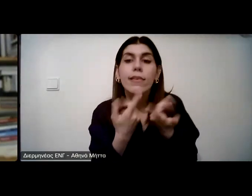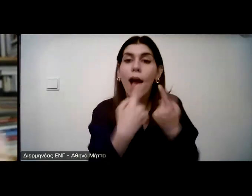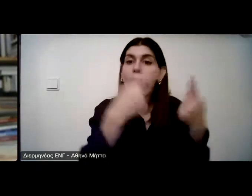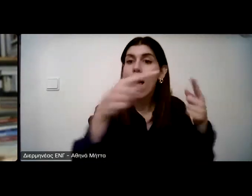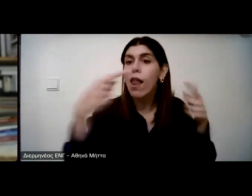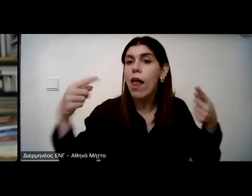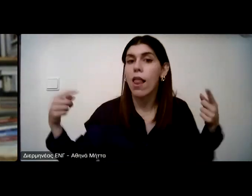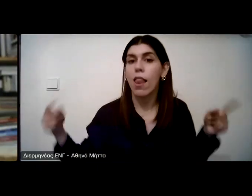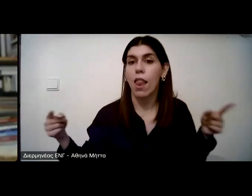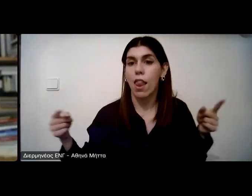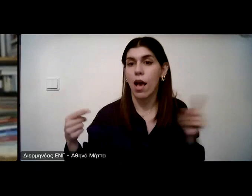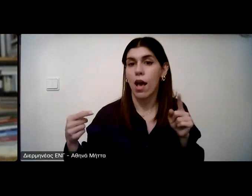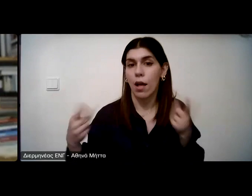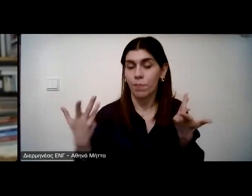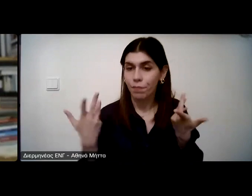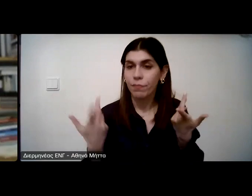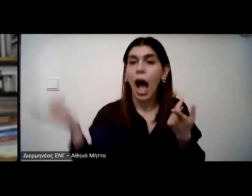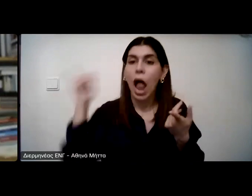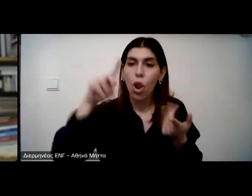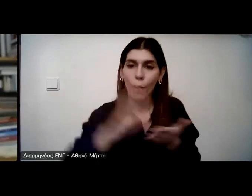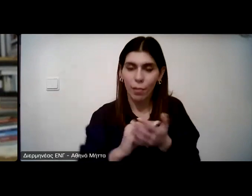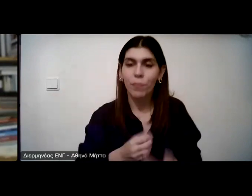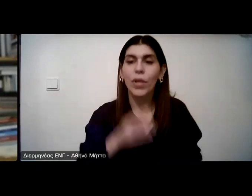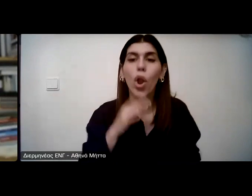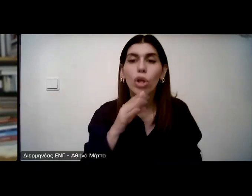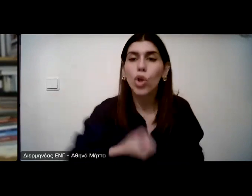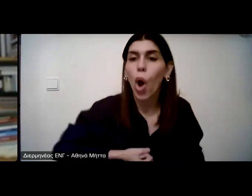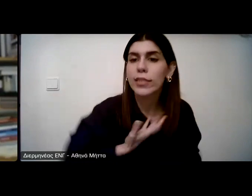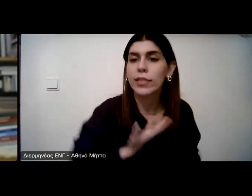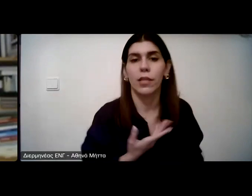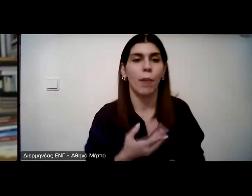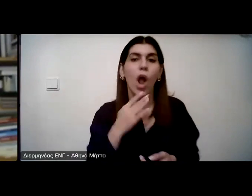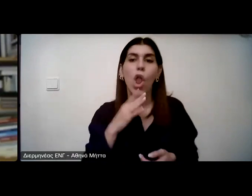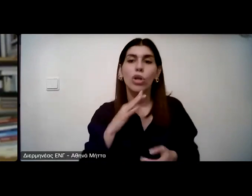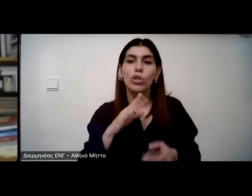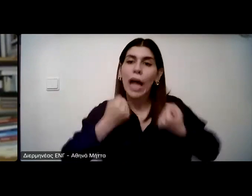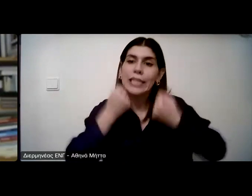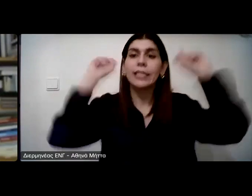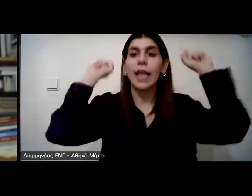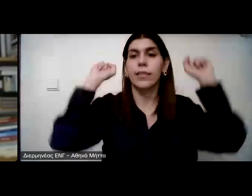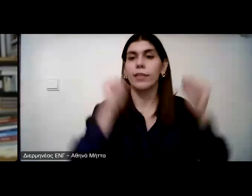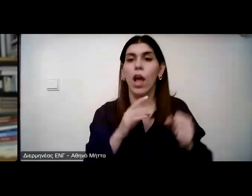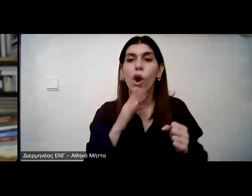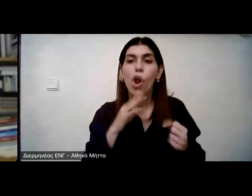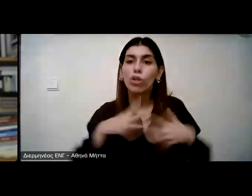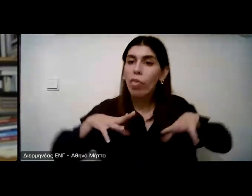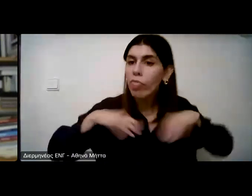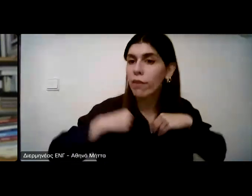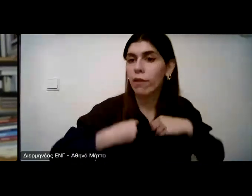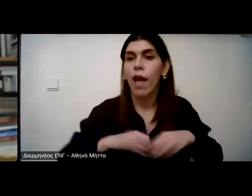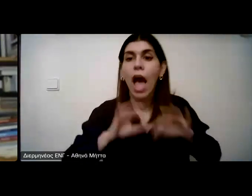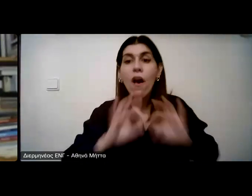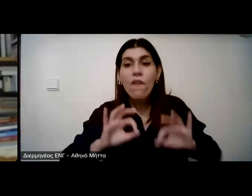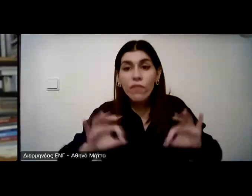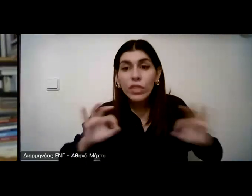όπως γλωσσικό αίσθημα, η γλώσσα αντιστέκεται, η γλώσσα αποδέχεται, πιθανότατα ο φυσικός ομιλητής της μητρικής γλώσσας,